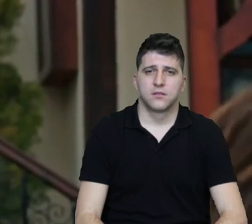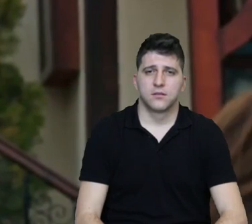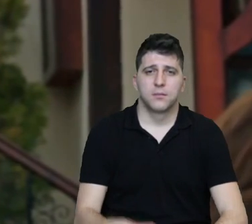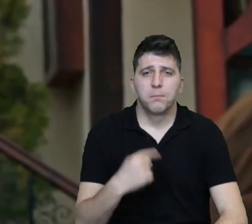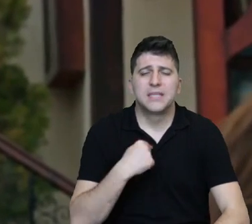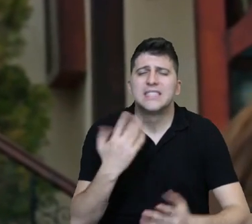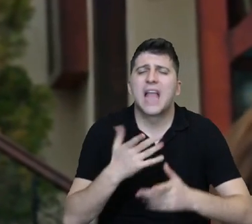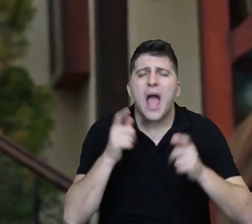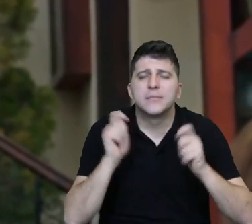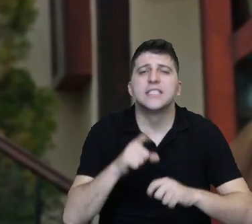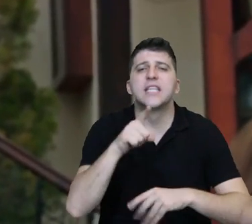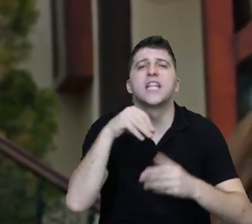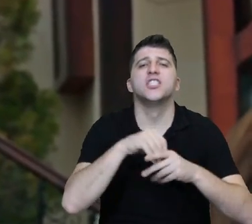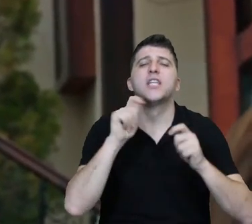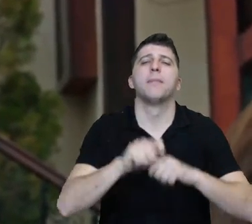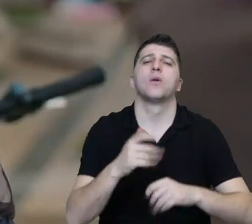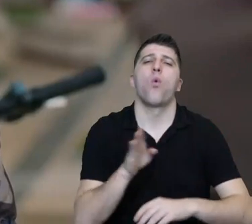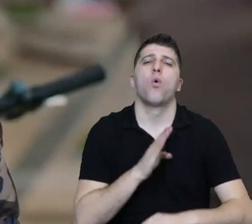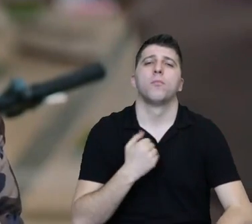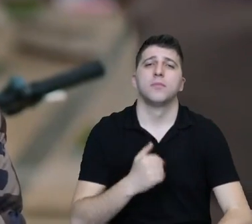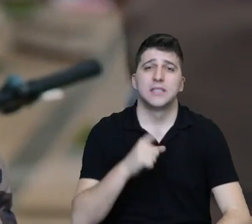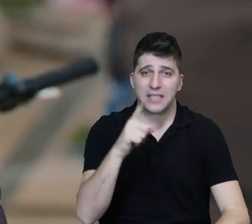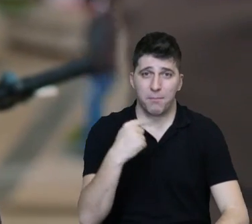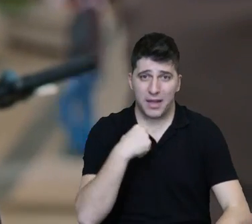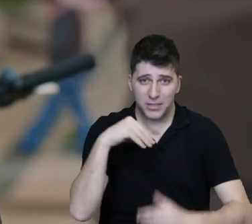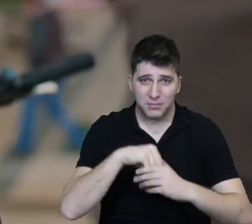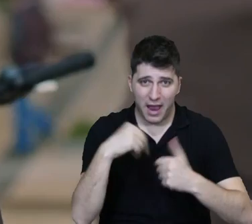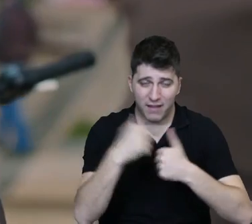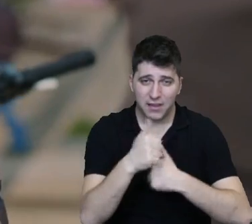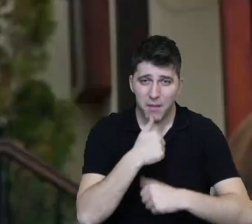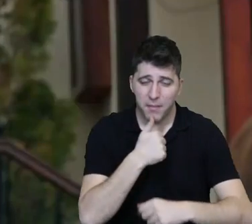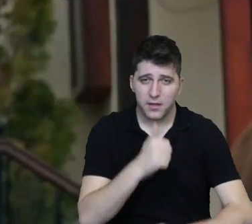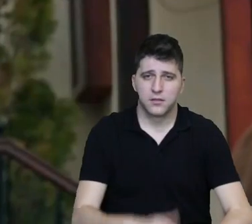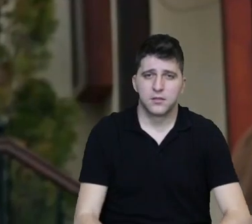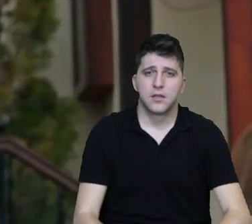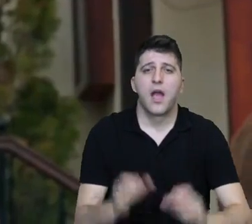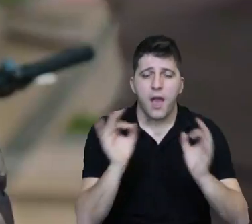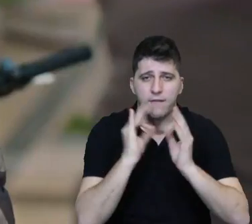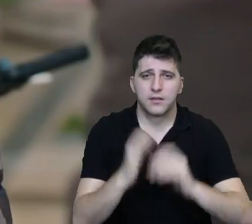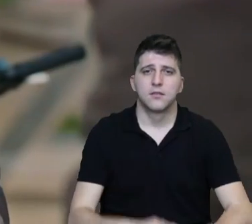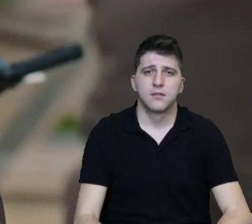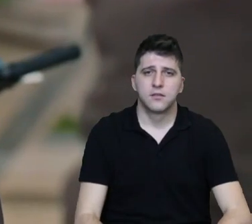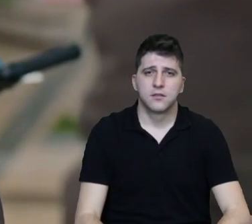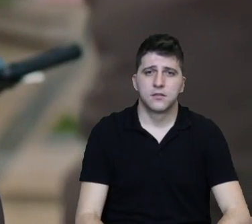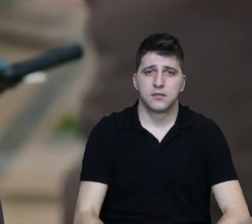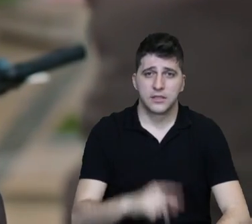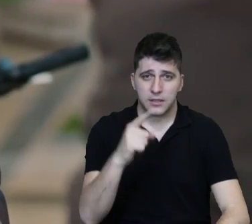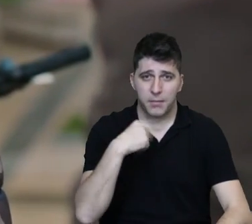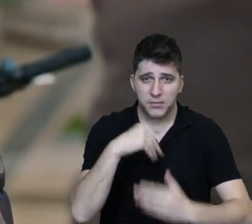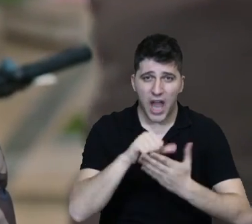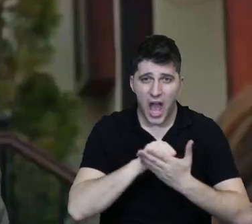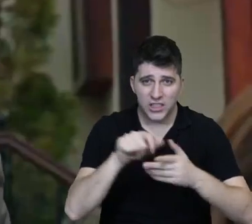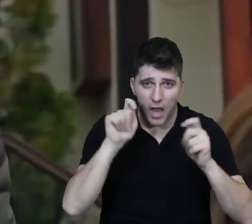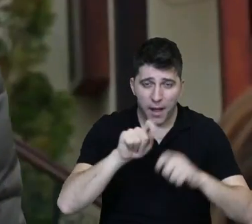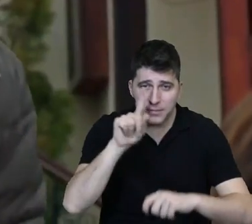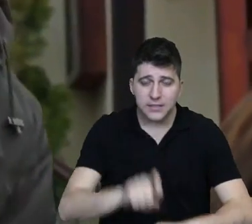Biz ne yaptıysak senin için yaptık oğlum. Sen benim için mi evlendin baba? Evet. Sen benim için her şeyi